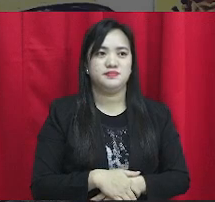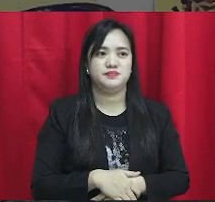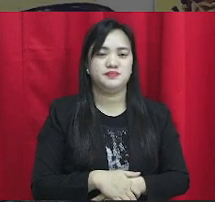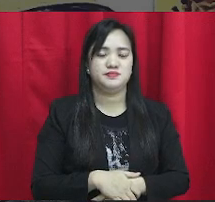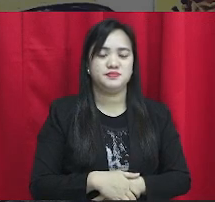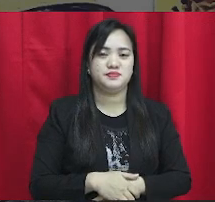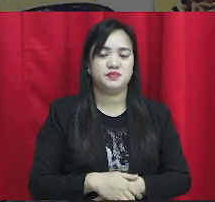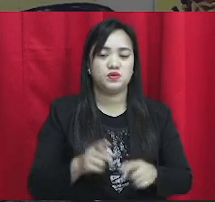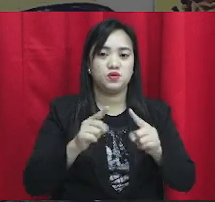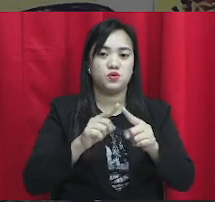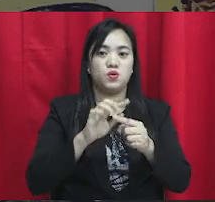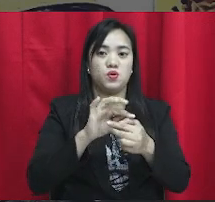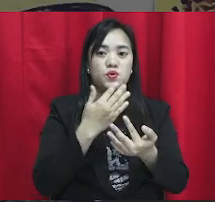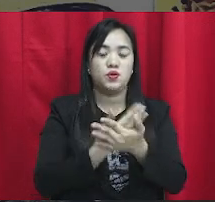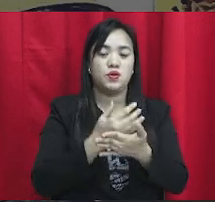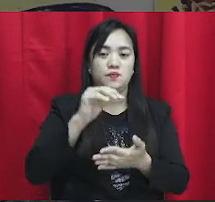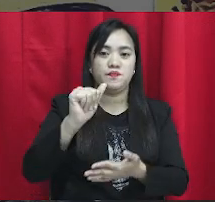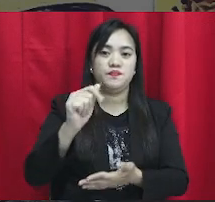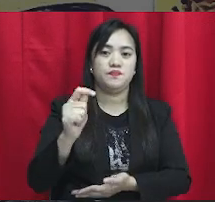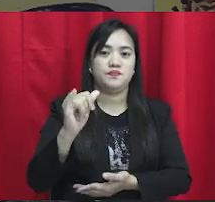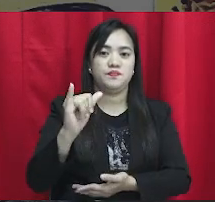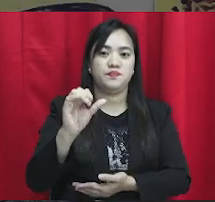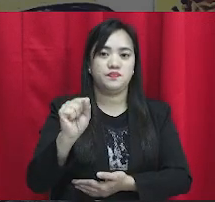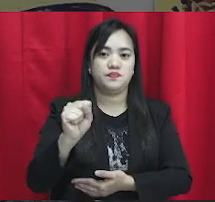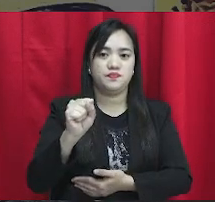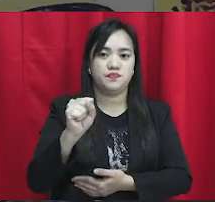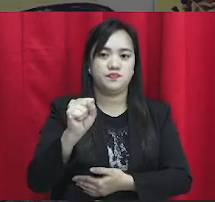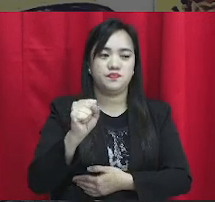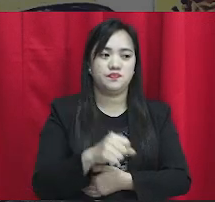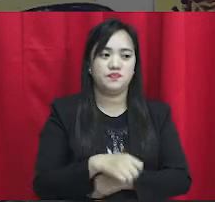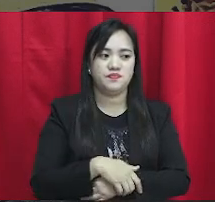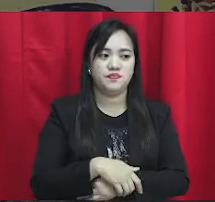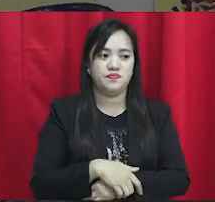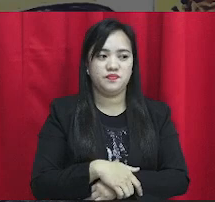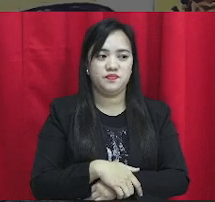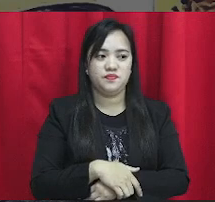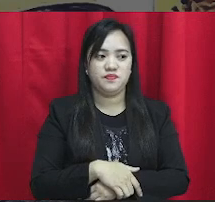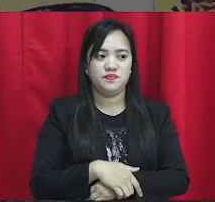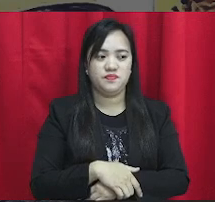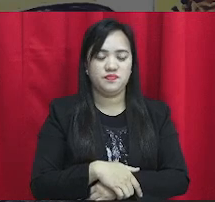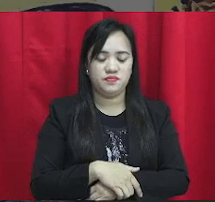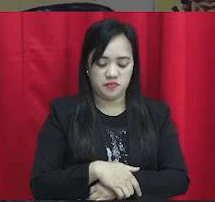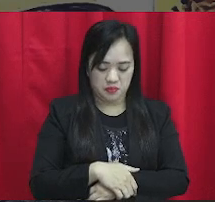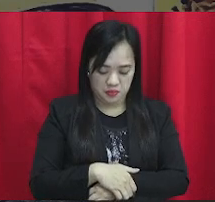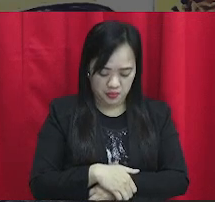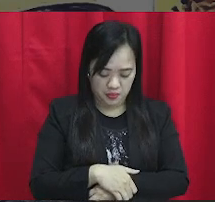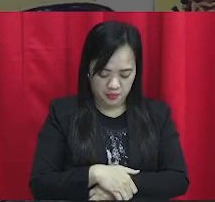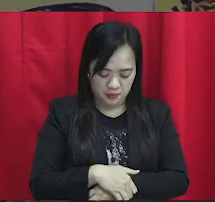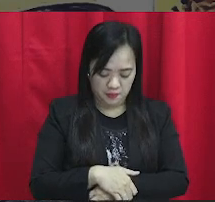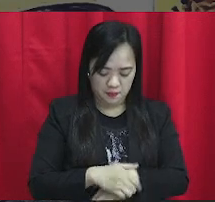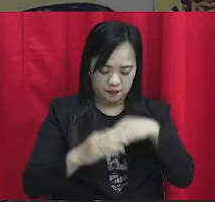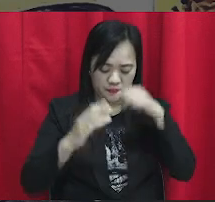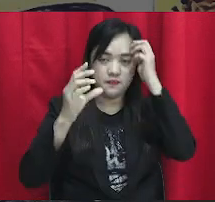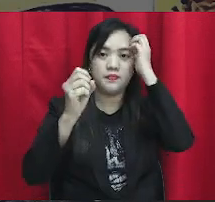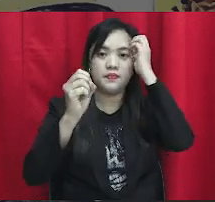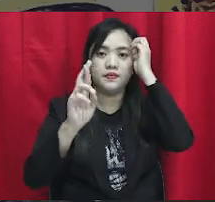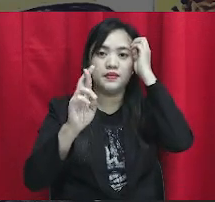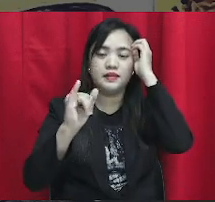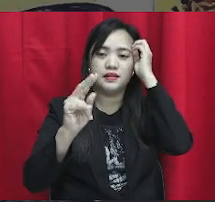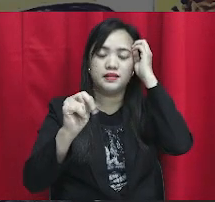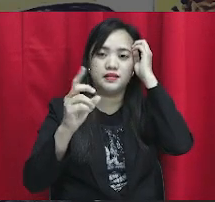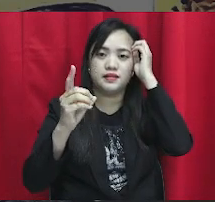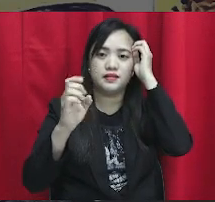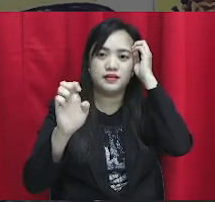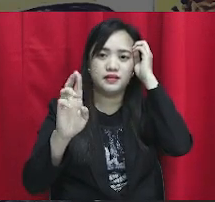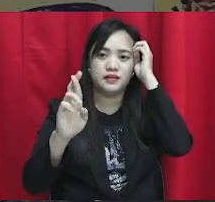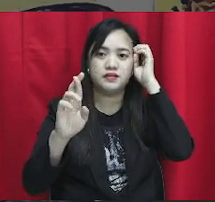mga taga-Atis at Magsaysay dyan, ha? Alam nyo na, karindiri ni Nanay Lynn. Ayan, Nanay Lynn. Ayan, maraming salamat po, Nanay